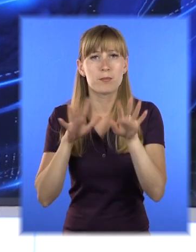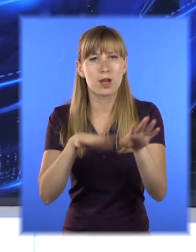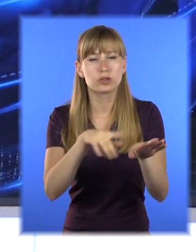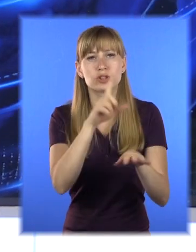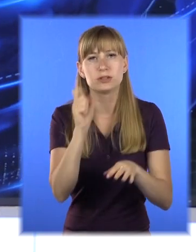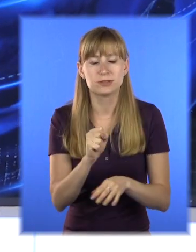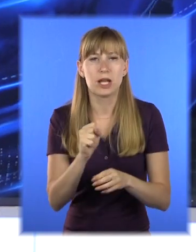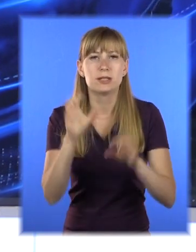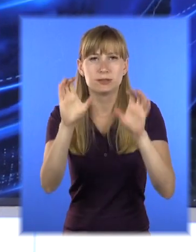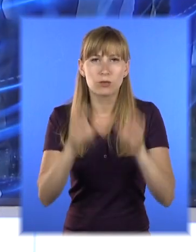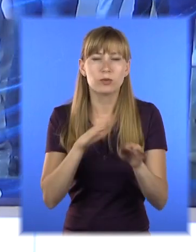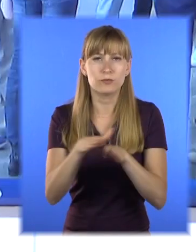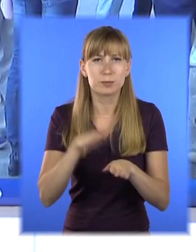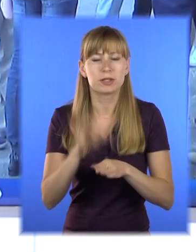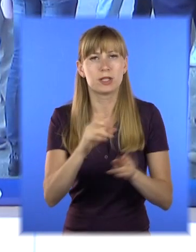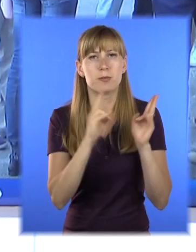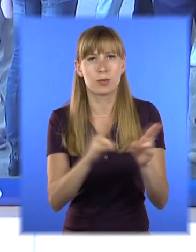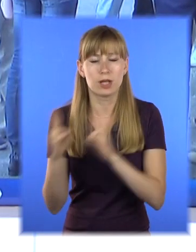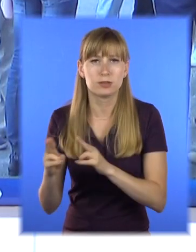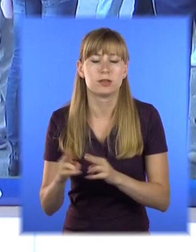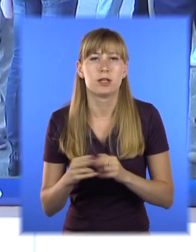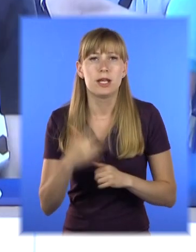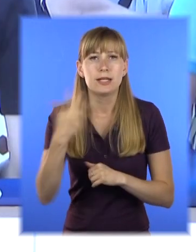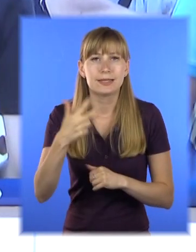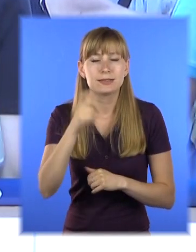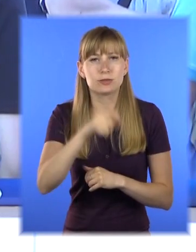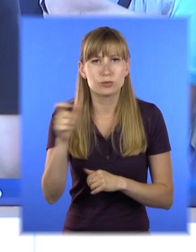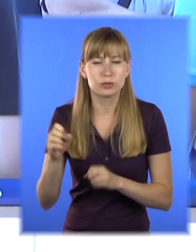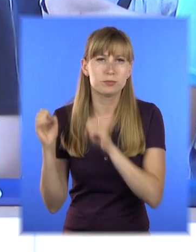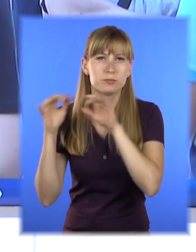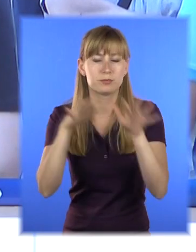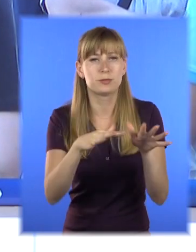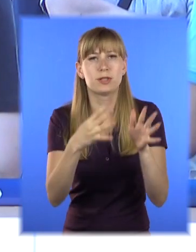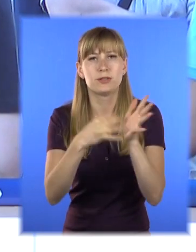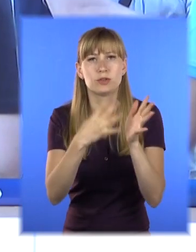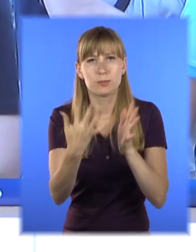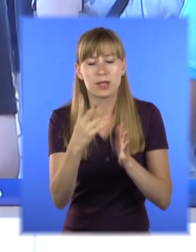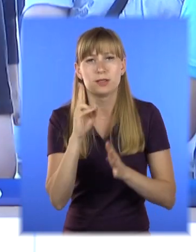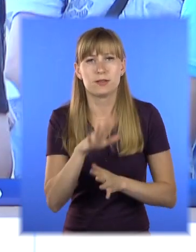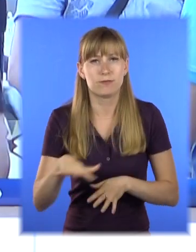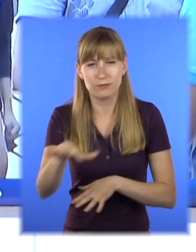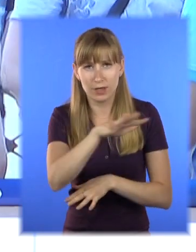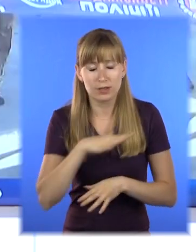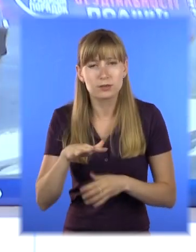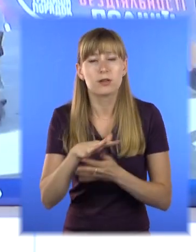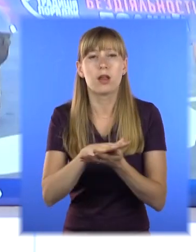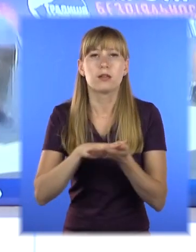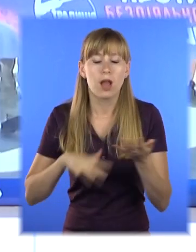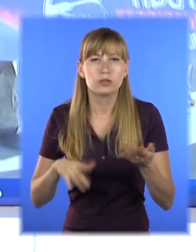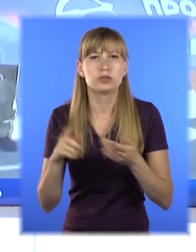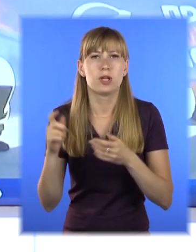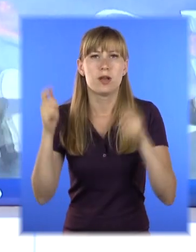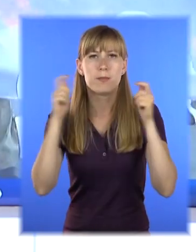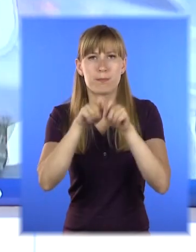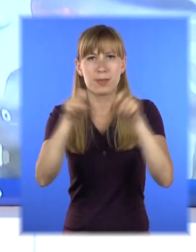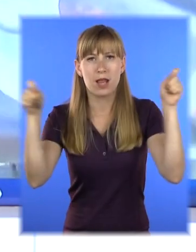Марш за закон та порядок. 4 липня близько 30 активістів зібралися біля стели на 95-му кварталі, а потім